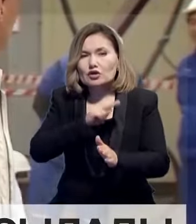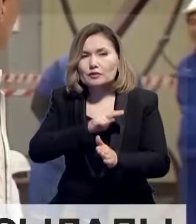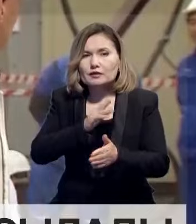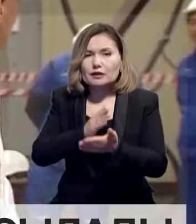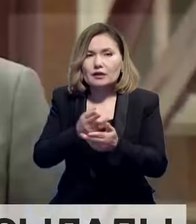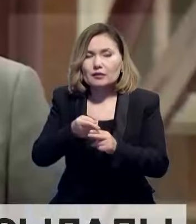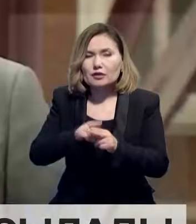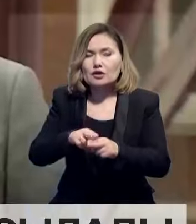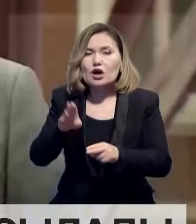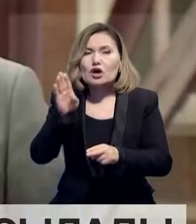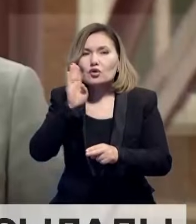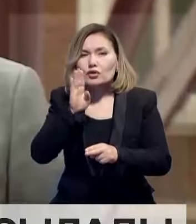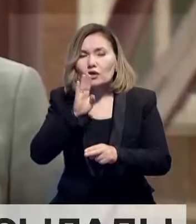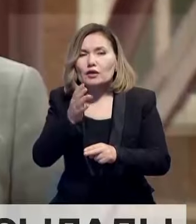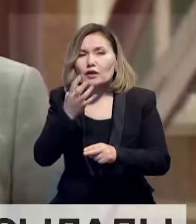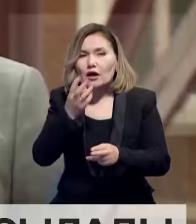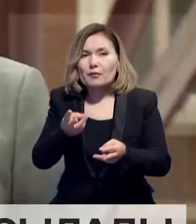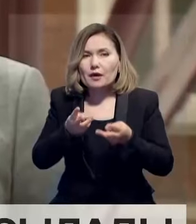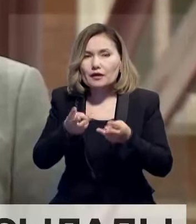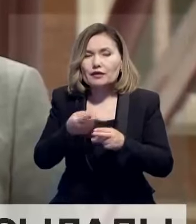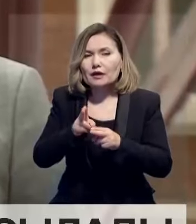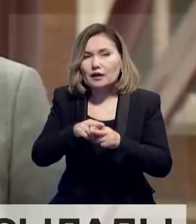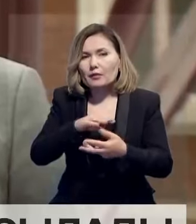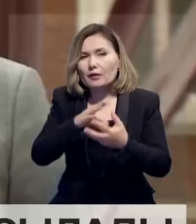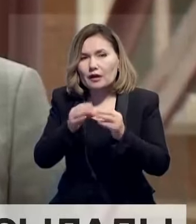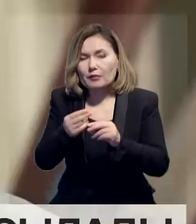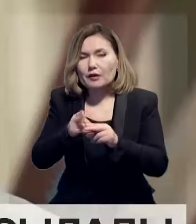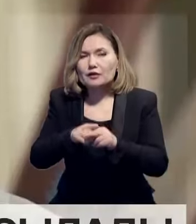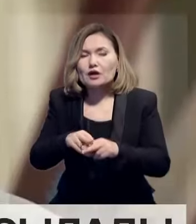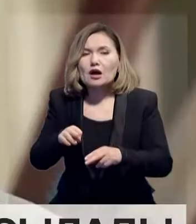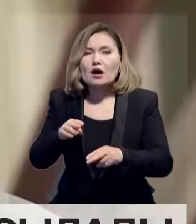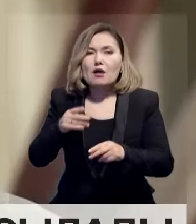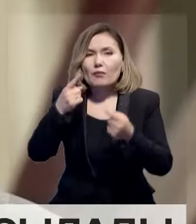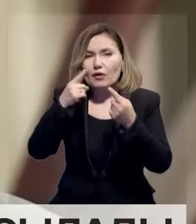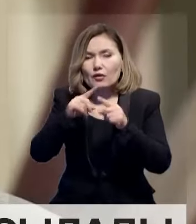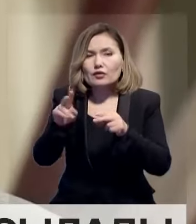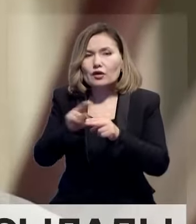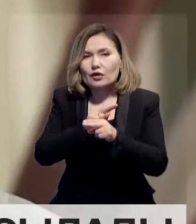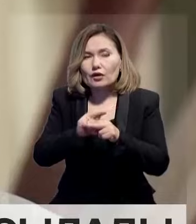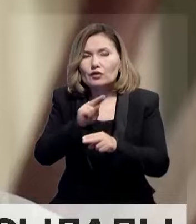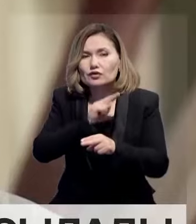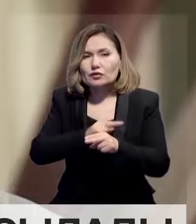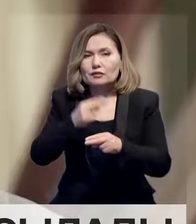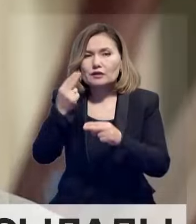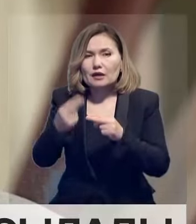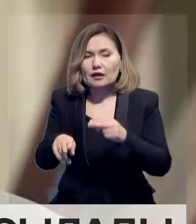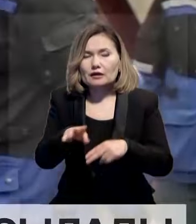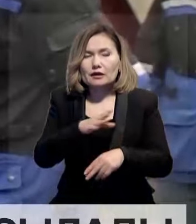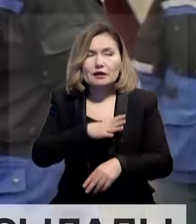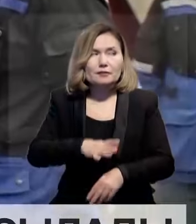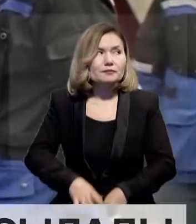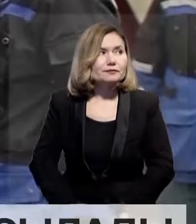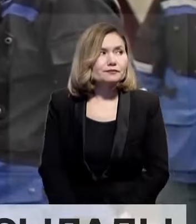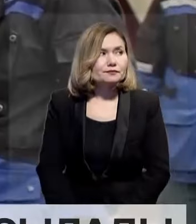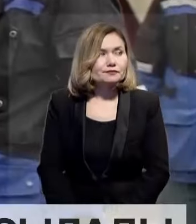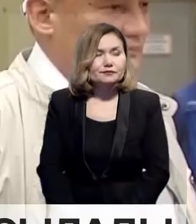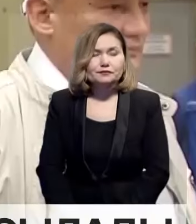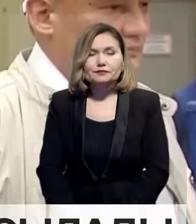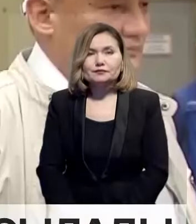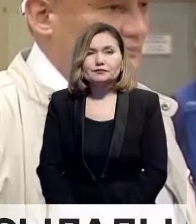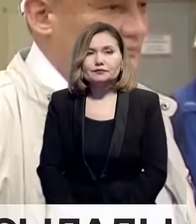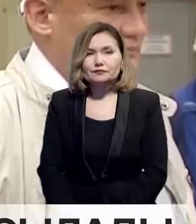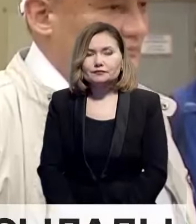істейді. Әзірге су жылыту қазандықтарын қыздырғыштар мен желілік су құбырларын монтаждау жұмысы аяқталған.